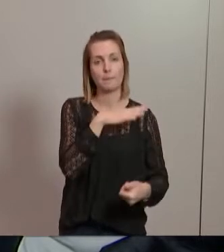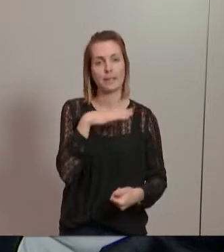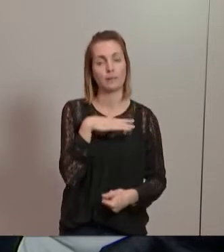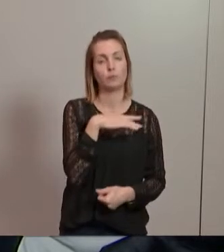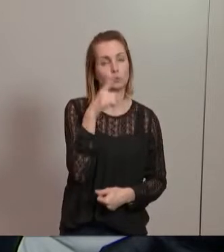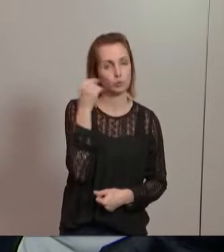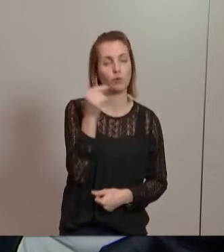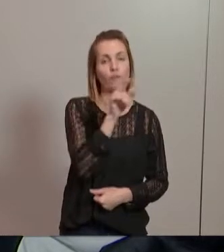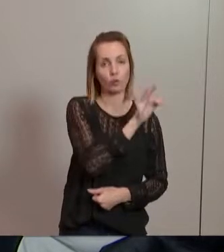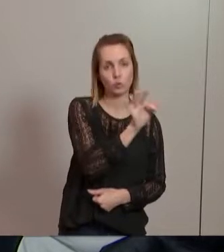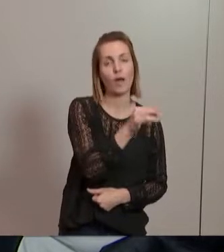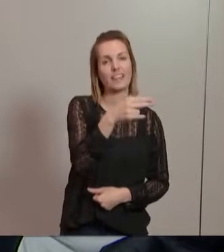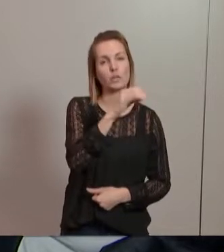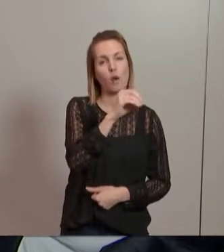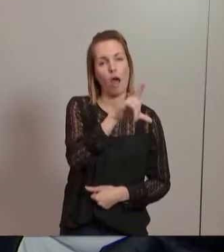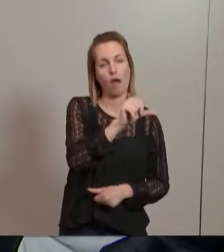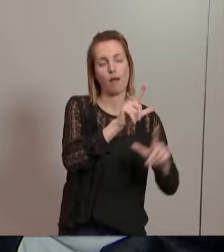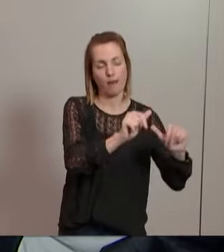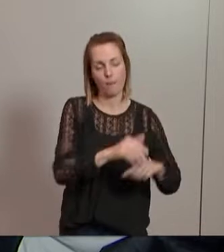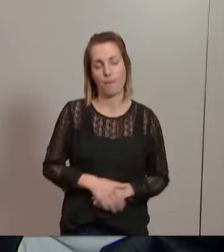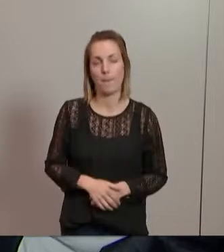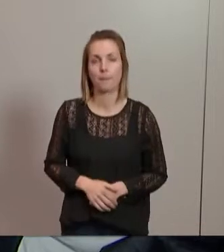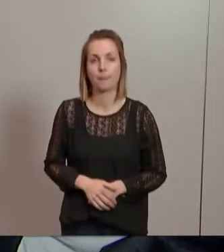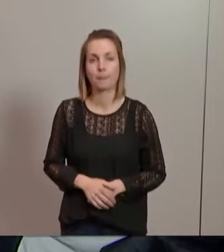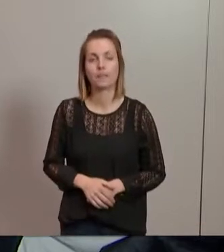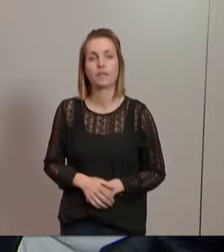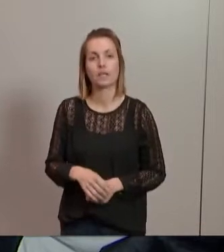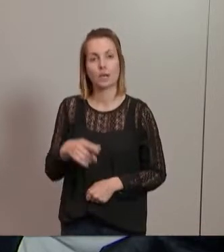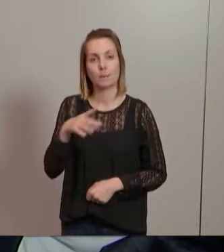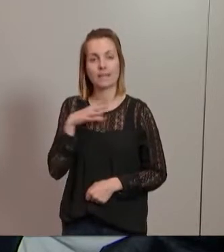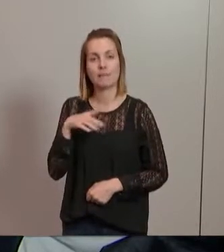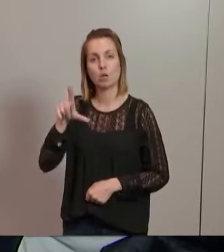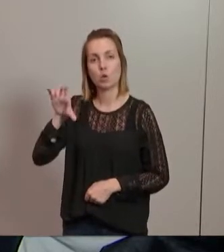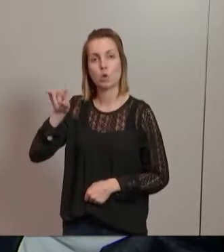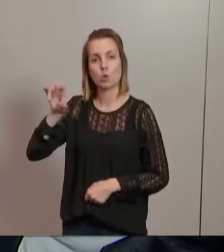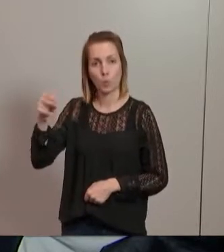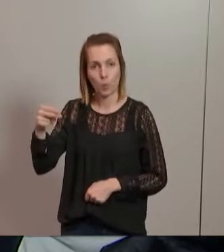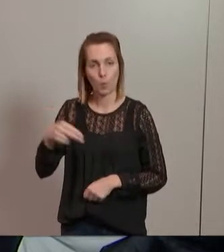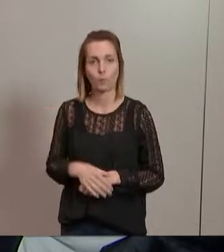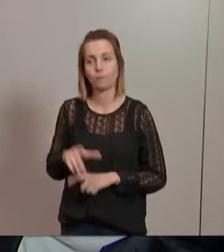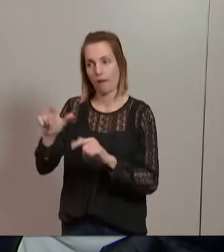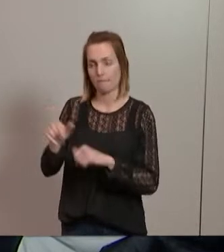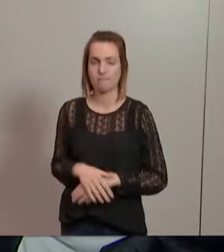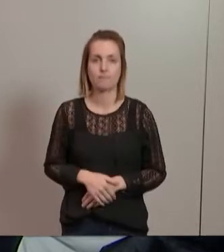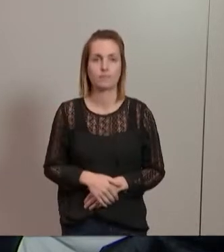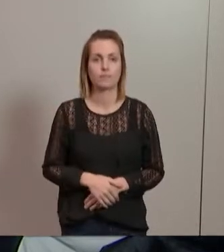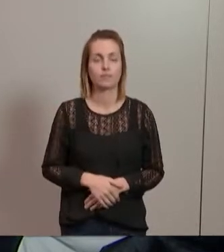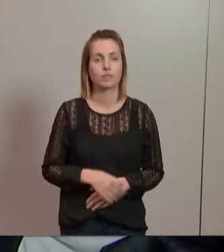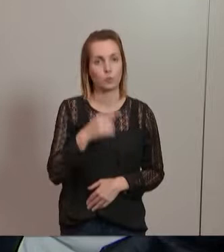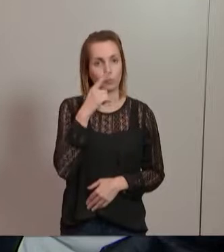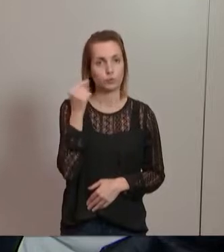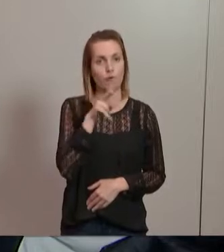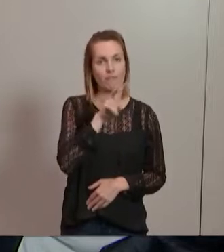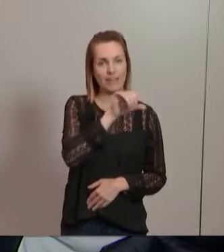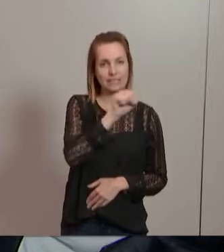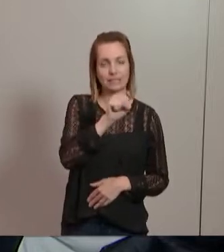François-Nicolas. François-Nicolas. Présent. Jessica Lelion. Présente. Yann Vince,